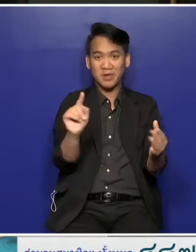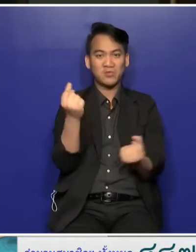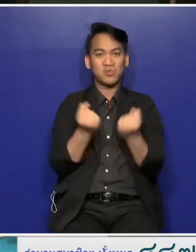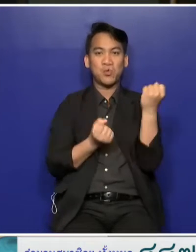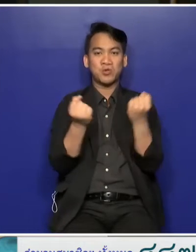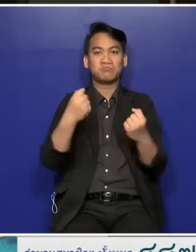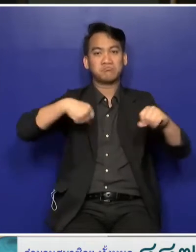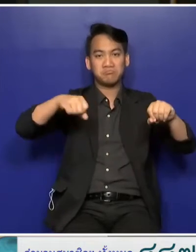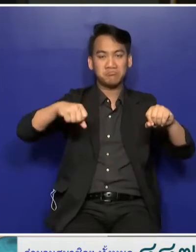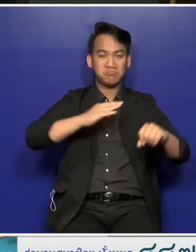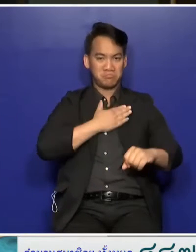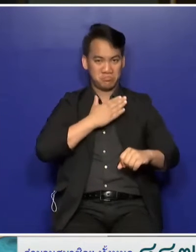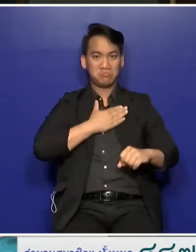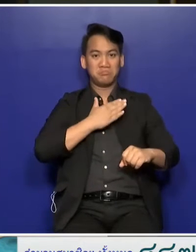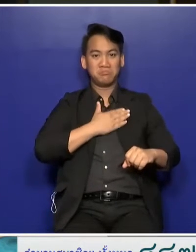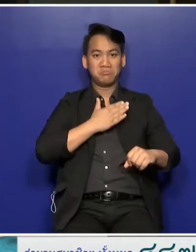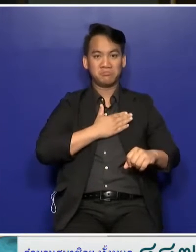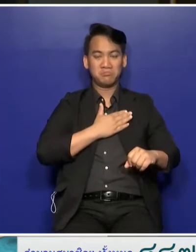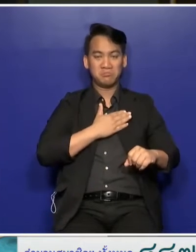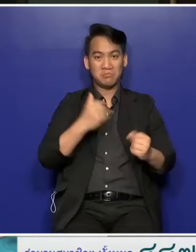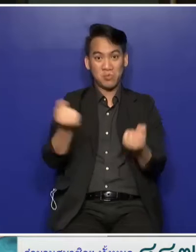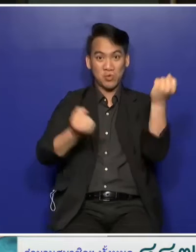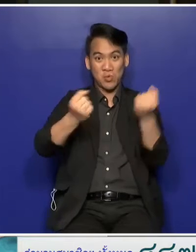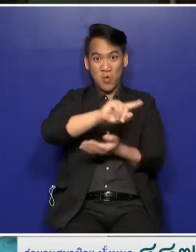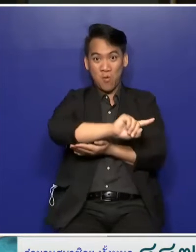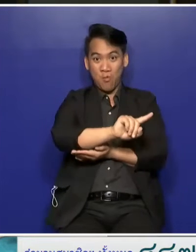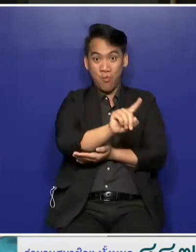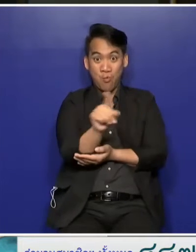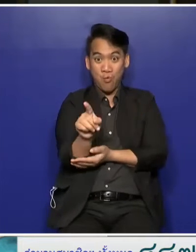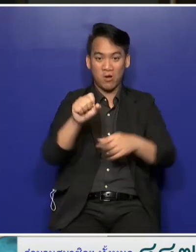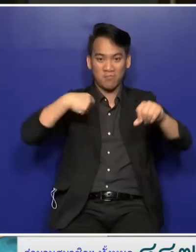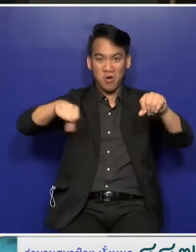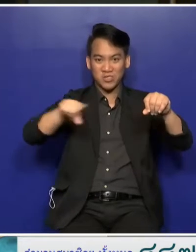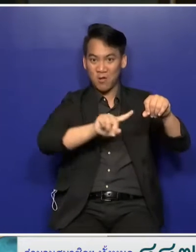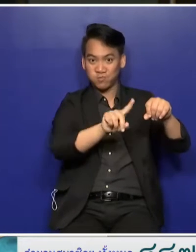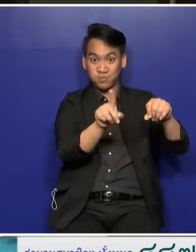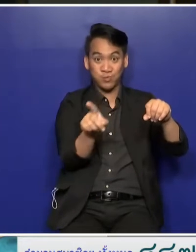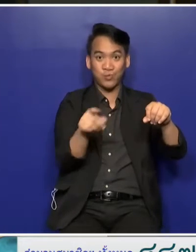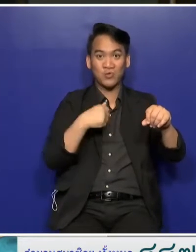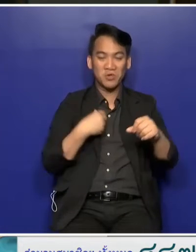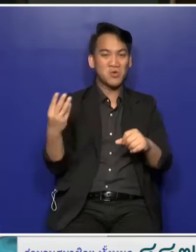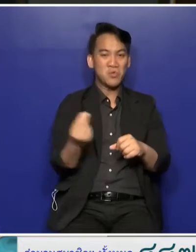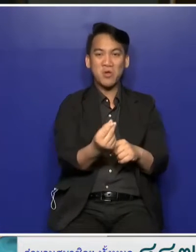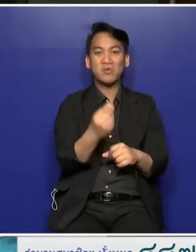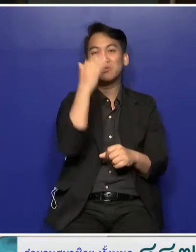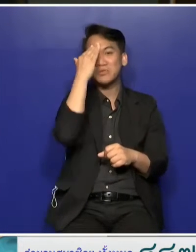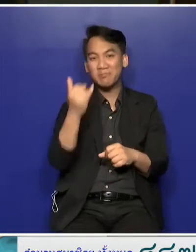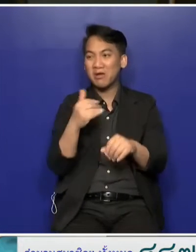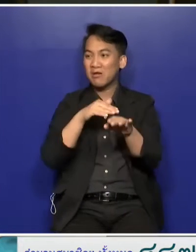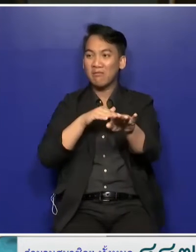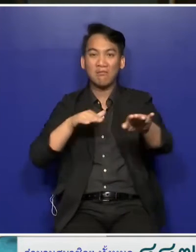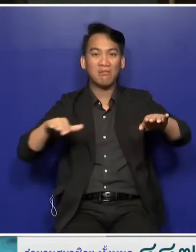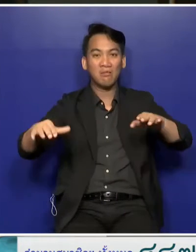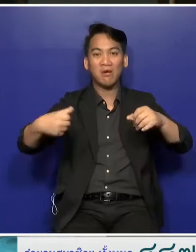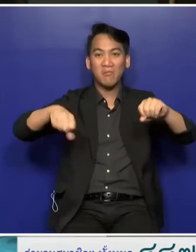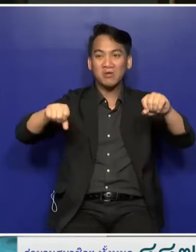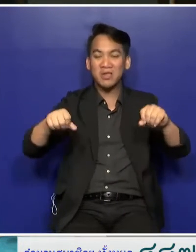ัวนะครัใช้ล Subaru ตัวแล้วขับดวยความเรวเพร buradanถ Hat ลดไม่มากมันหาตรนี้นะครับผมก็เลยเชื่อว่าใ